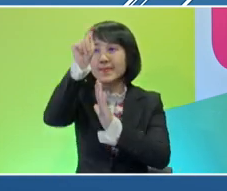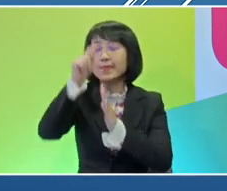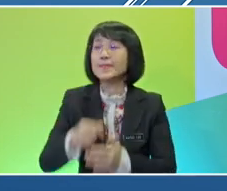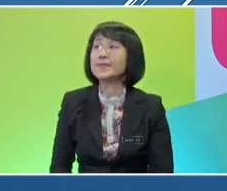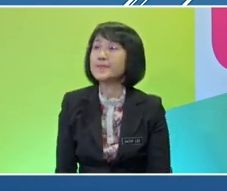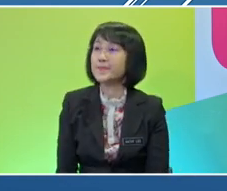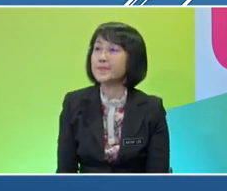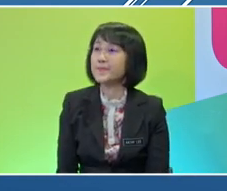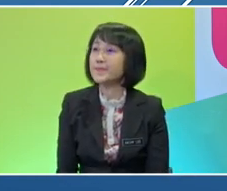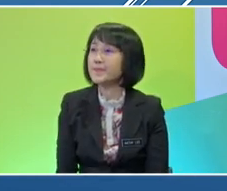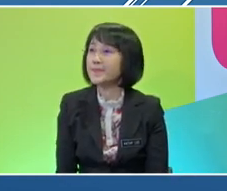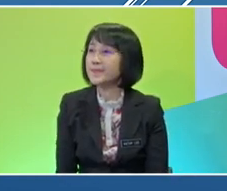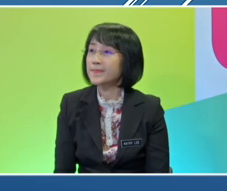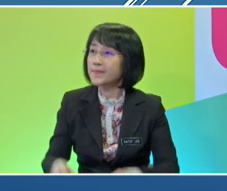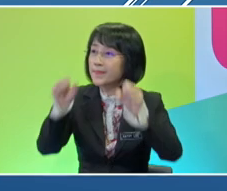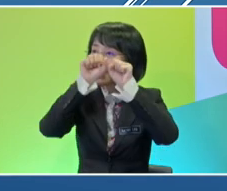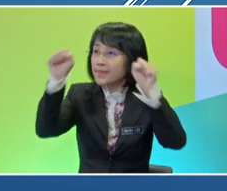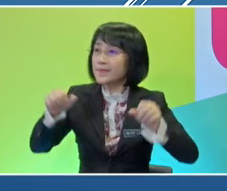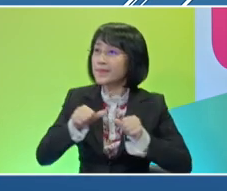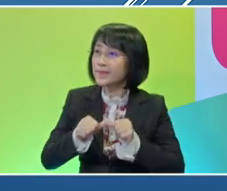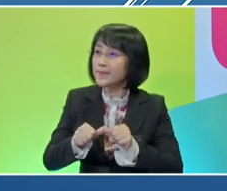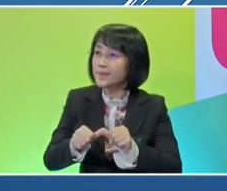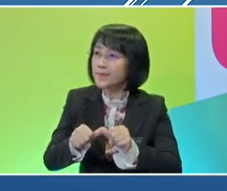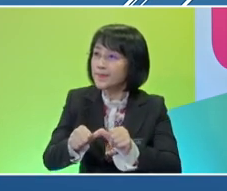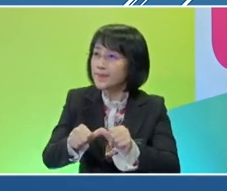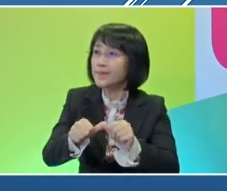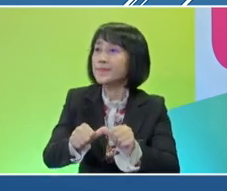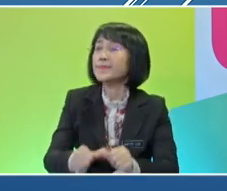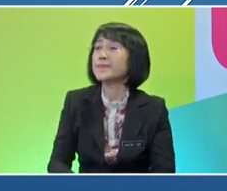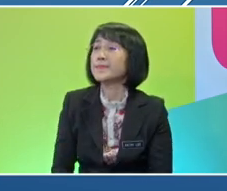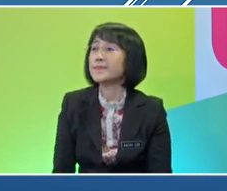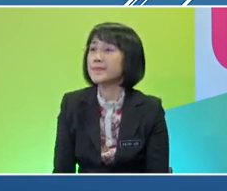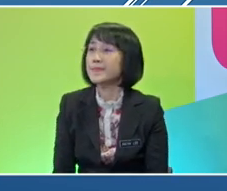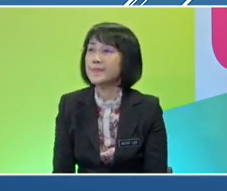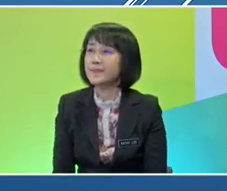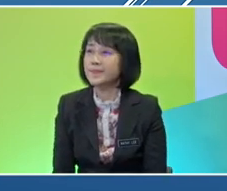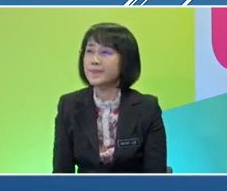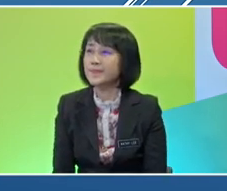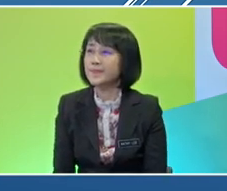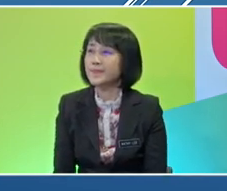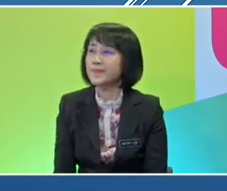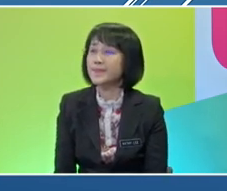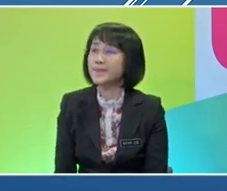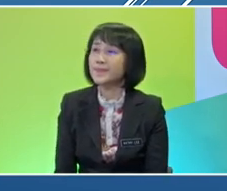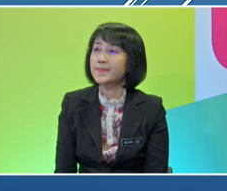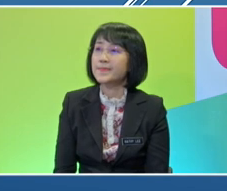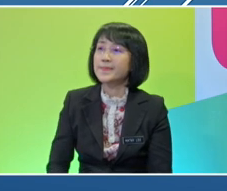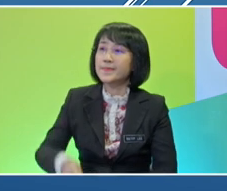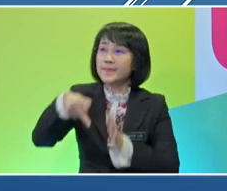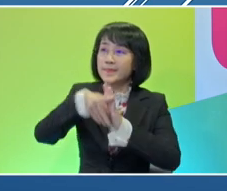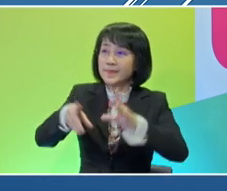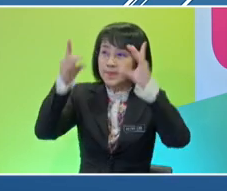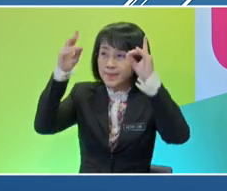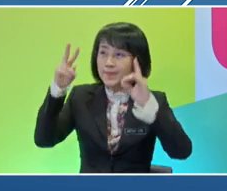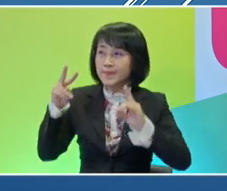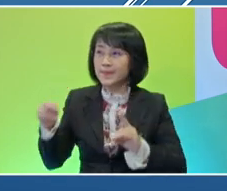sebelum dimasukkan pada awal abad ke-20 ya waktu itu sudah hadir pendidikan modern pendidikan Modern Tapi pendidikan berkesan mampu